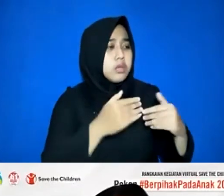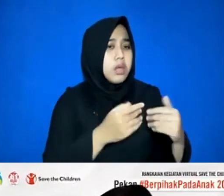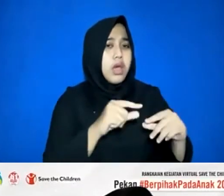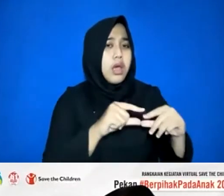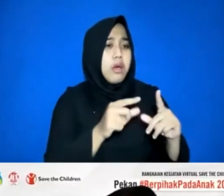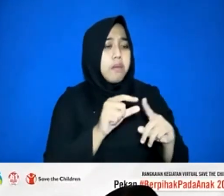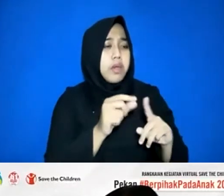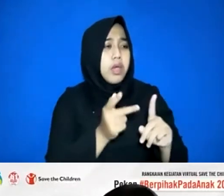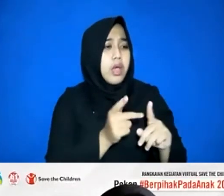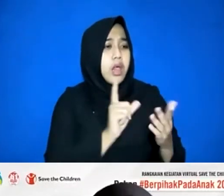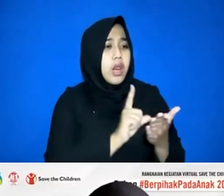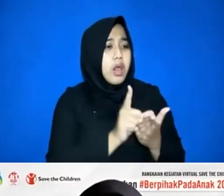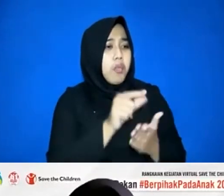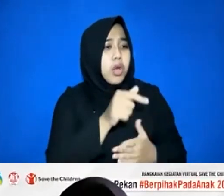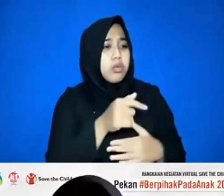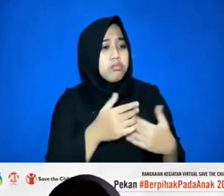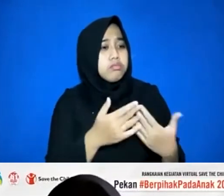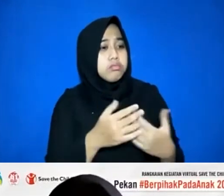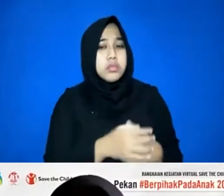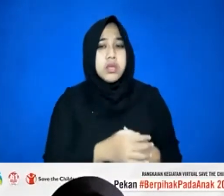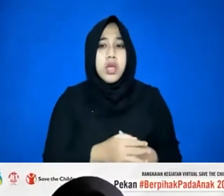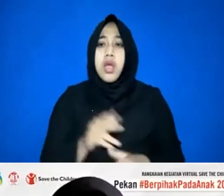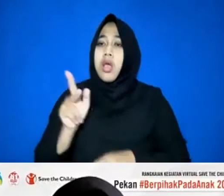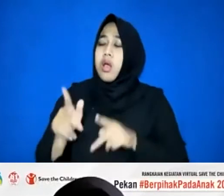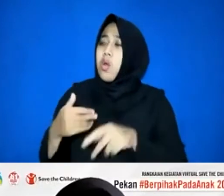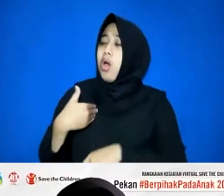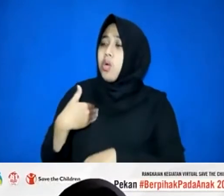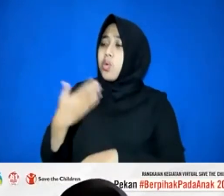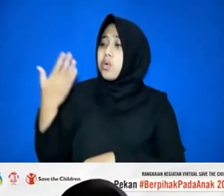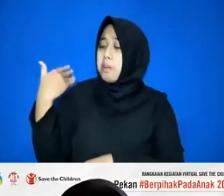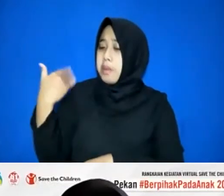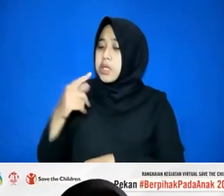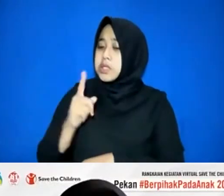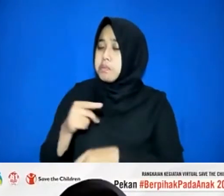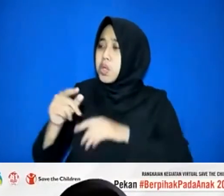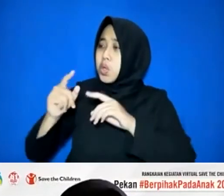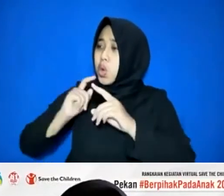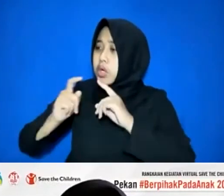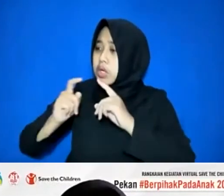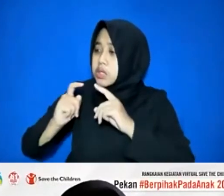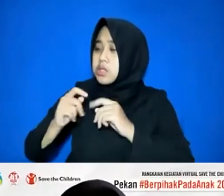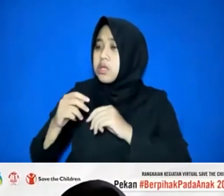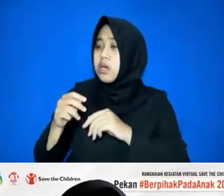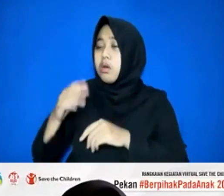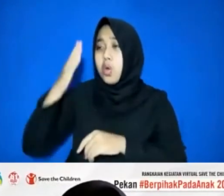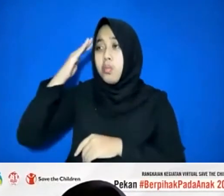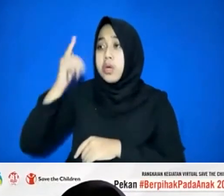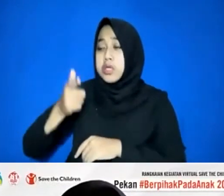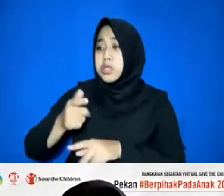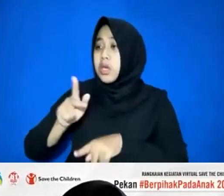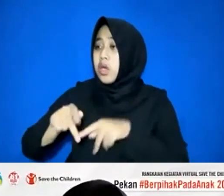laporan sosial itu? Kalau aku kemarin sempat koordinasi dengan pihak kepolisian,